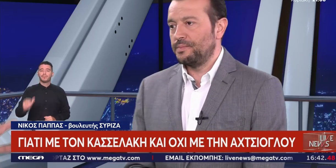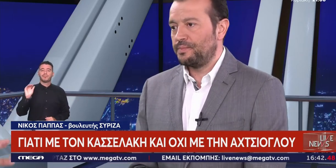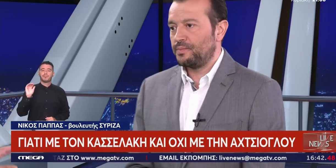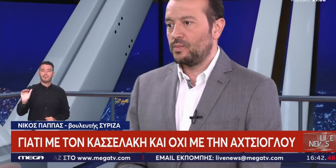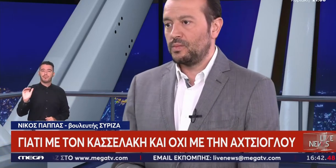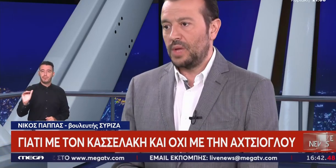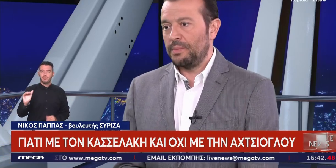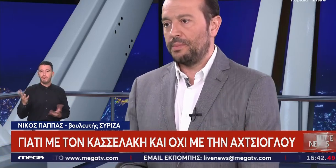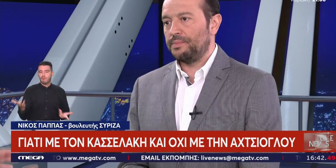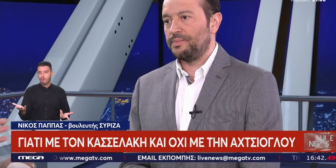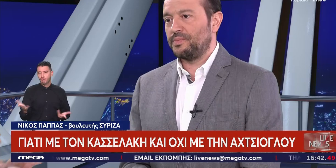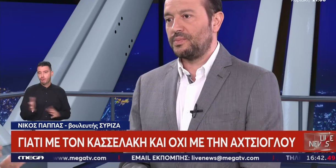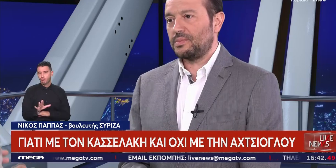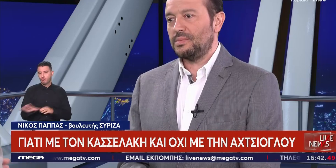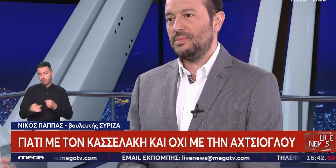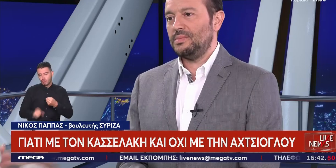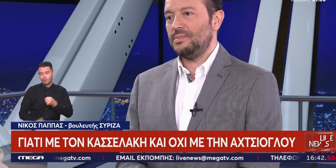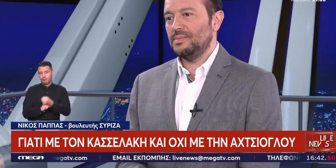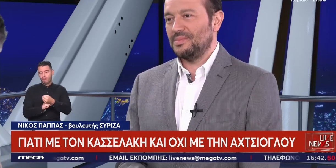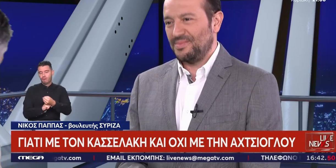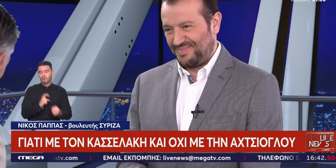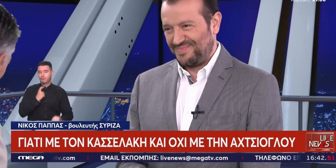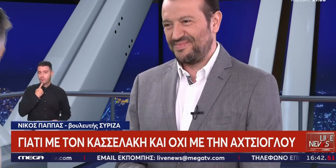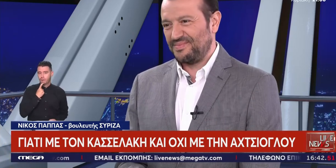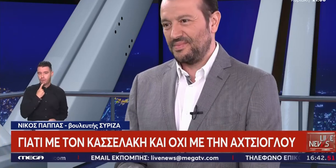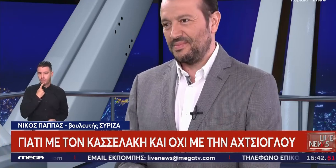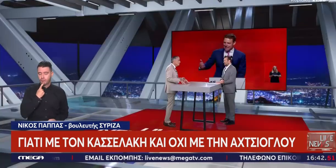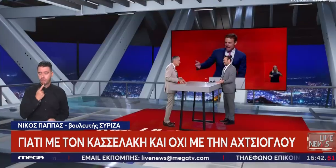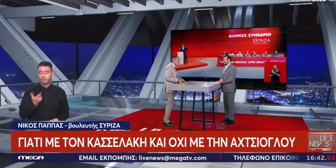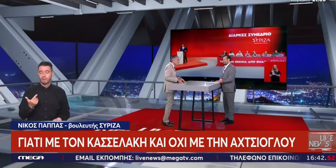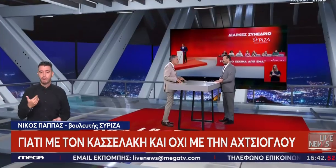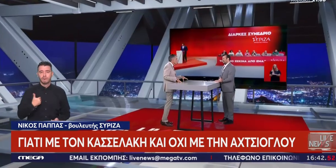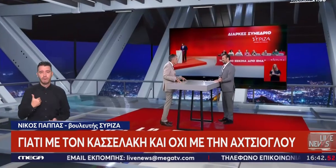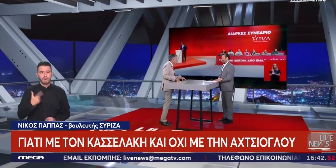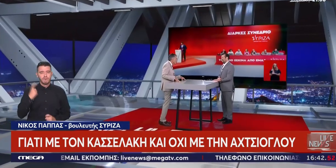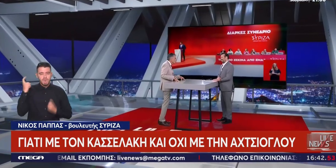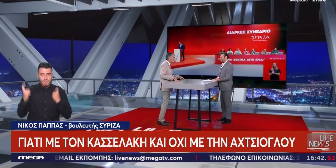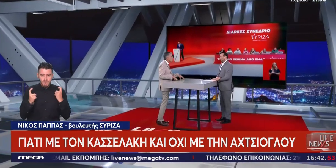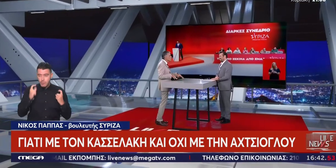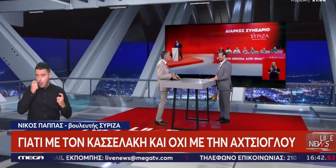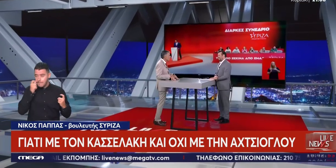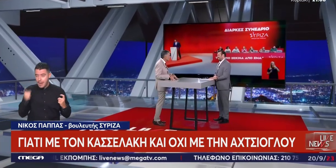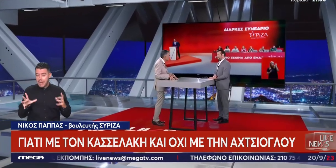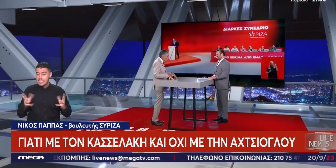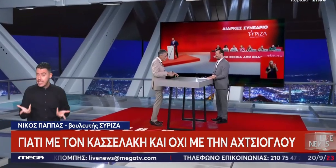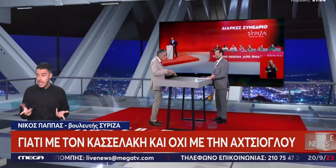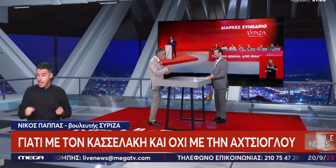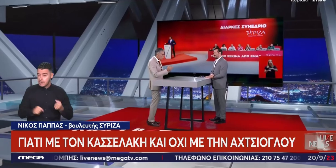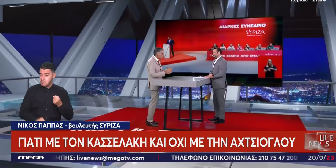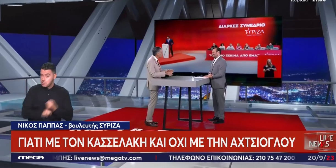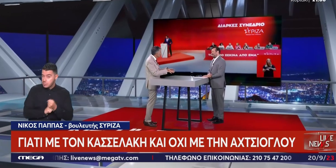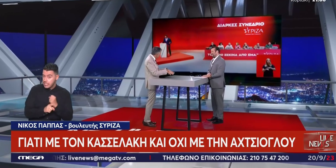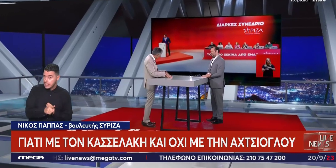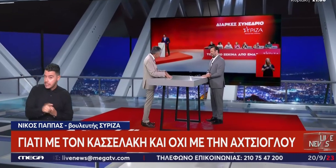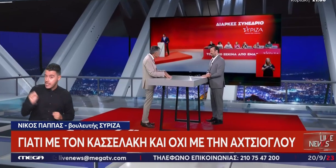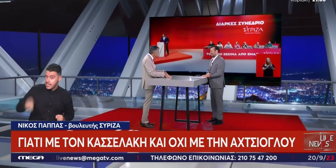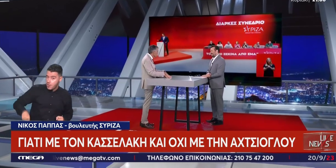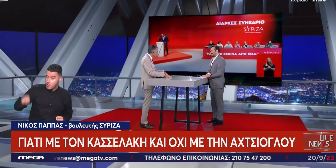κάνατε καθαρά. Ναι. Και η αλήθεια είναι ότι εμείς και από εδώ λέγαμε ότι τι θα κάνει ο παπάς, θα πάρει θέση, μήπως στάσει Παρασκευή, μήπως το